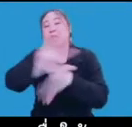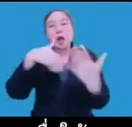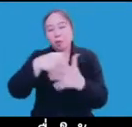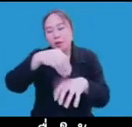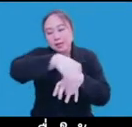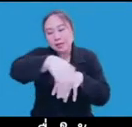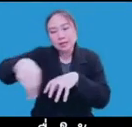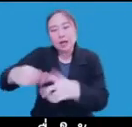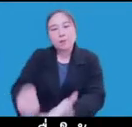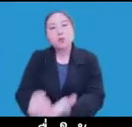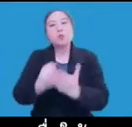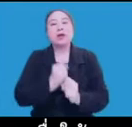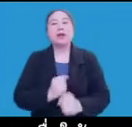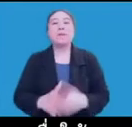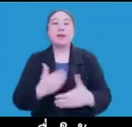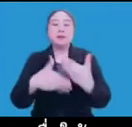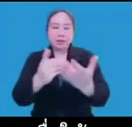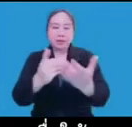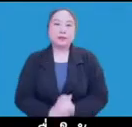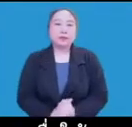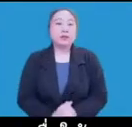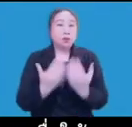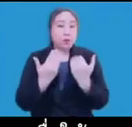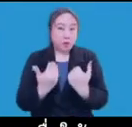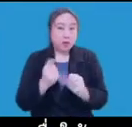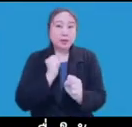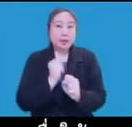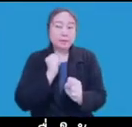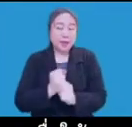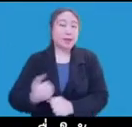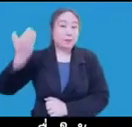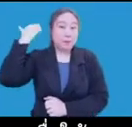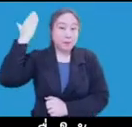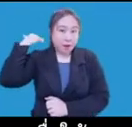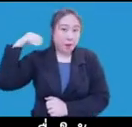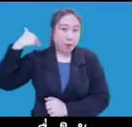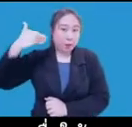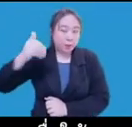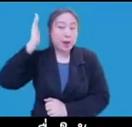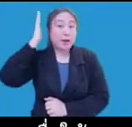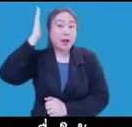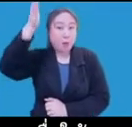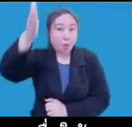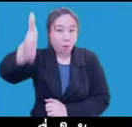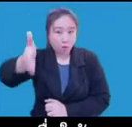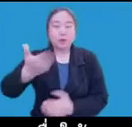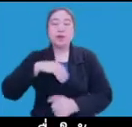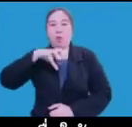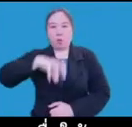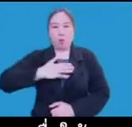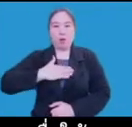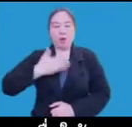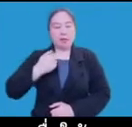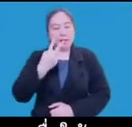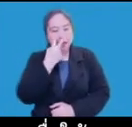ครือข่ายจะมาช่วยเราขับเคลื่อนเพราะนั้นน่ะในการดำเนินงานที่ผ่านมาและในอนาคตนะคะกรมการชน